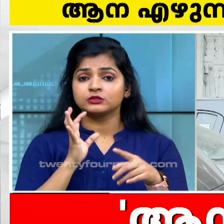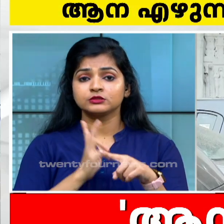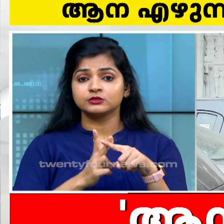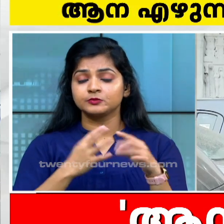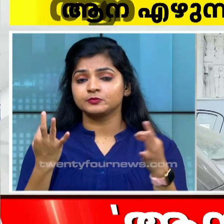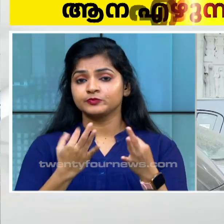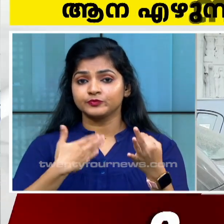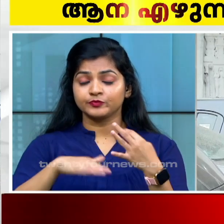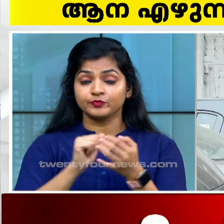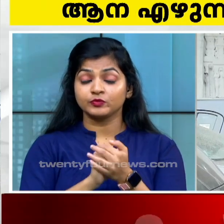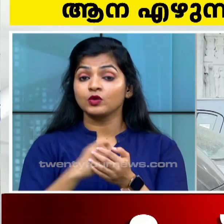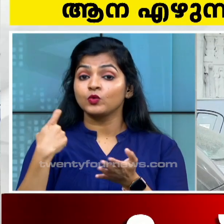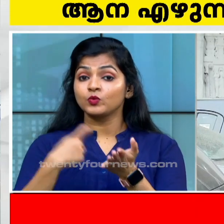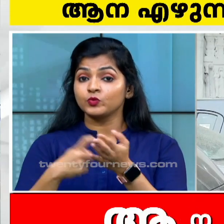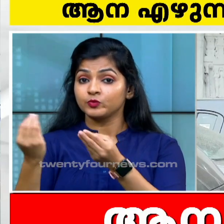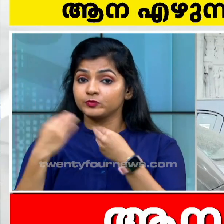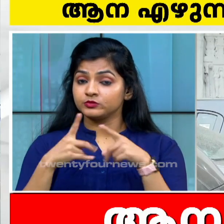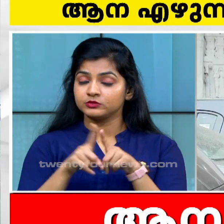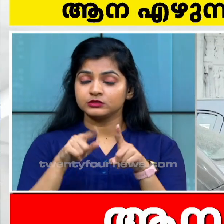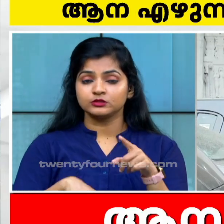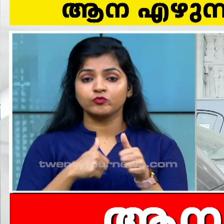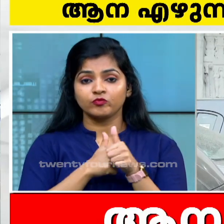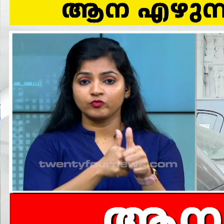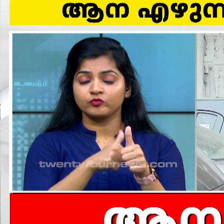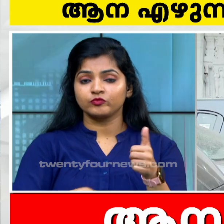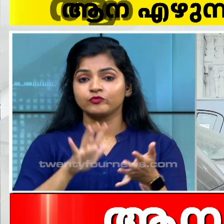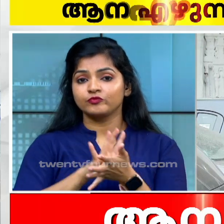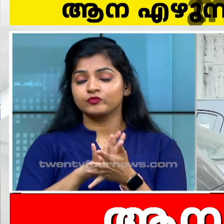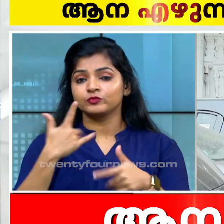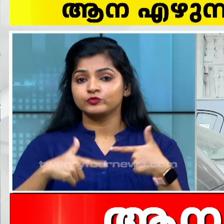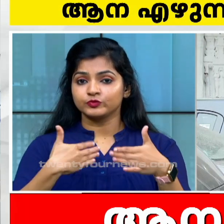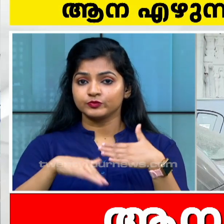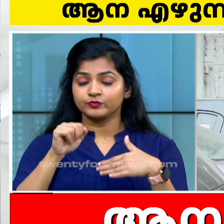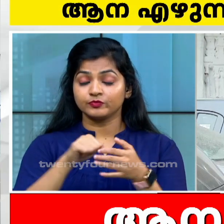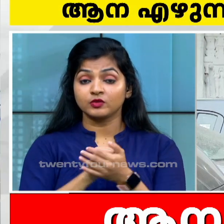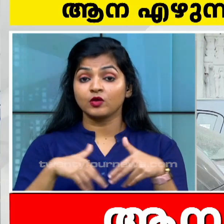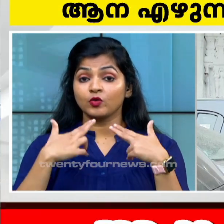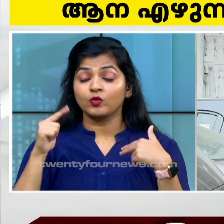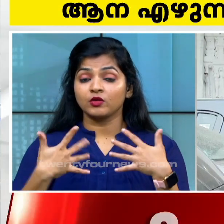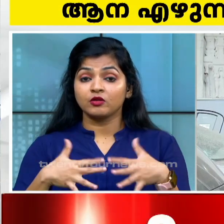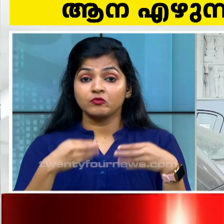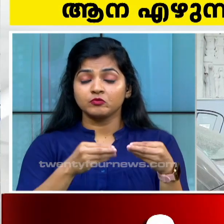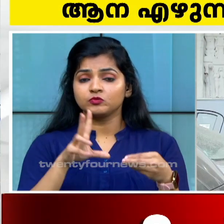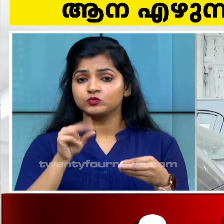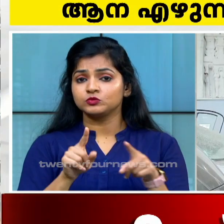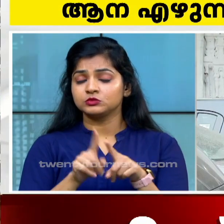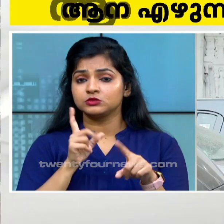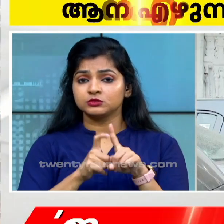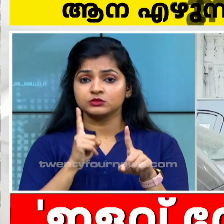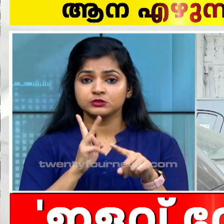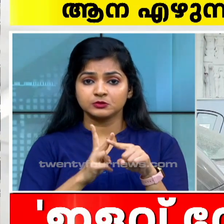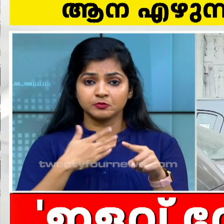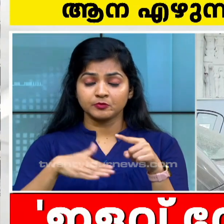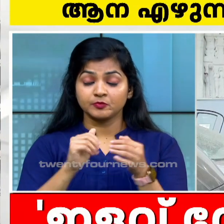നിർദ്ദേശങ്ങൾ പാലിച്ചായിരിക്കും ഉത്സവം നടത്തുക എന്ന് ദേവസ്വങ്ങൾ പറയുന്നു. ഹൈക്കോടതി ഒരു തരത്തിലുള്ള വിട്ടുവീഴ്ചയ്ക്കും തയ്യാറാകാത്ത പശ്ചാത്തലത്തിൽ ദേവസ്വങ്ങൾക്ക് മുൻപിൽ